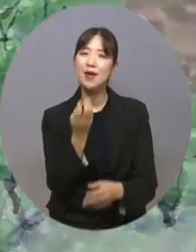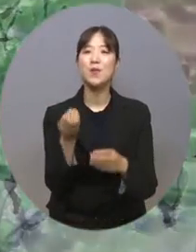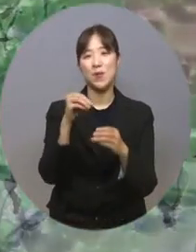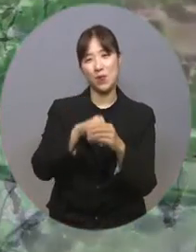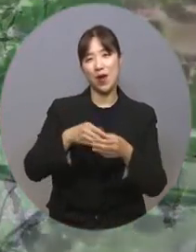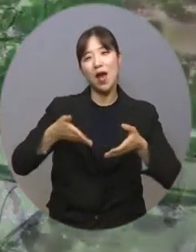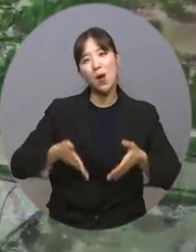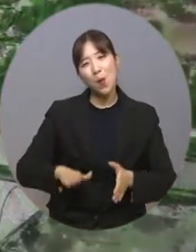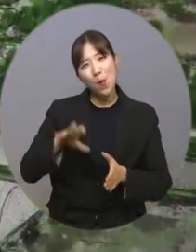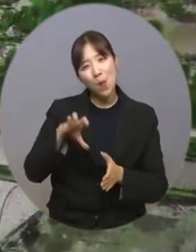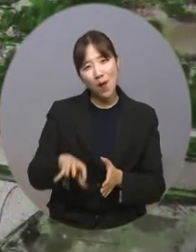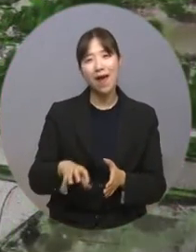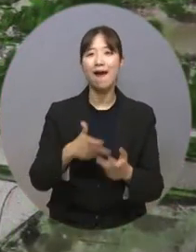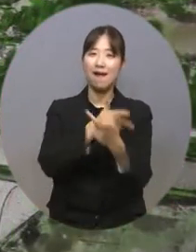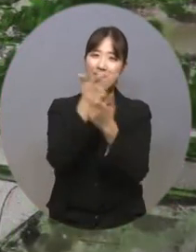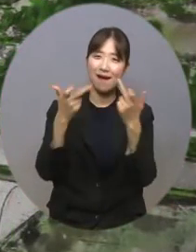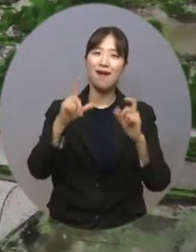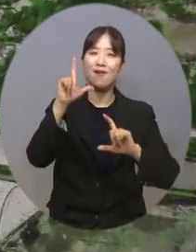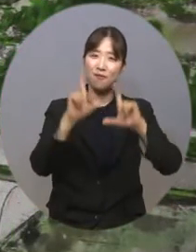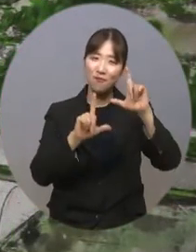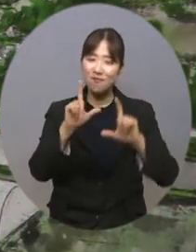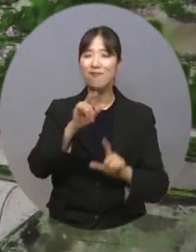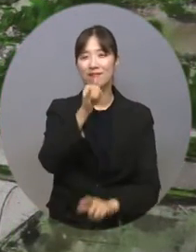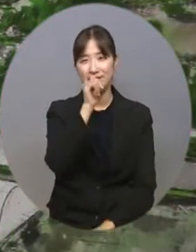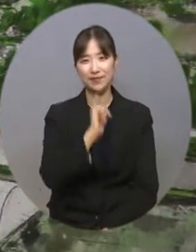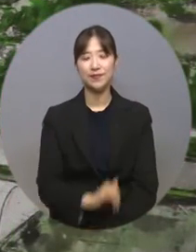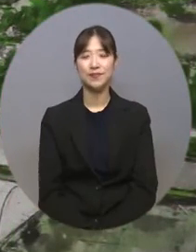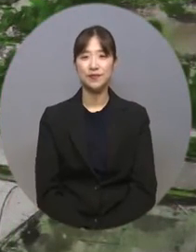고향산의 풍경이 그려지기도 합니다.